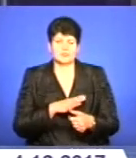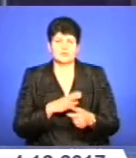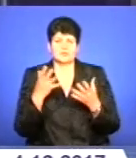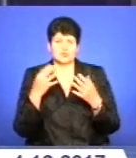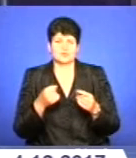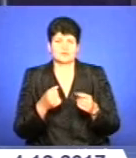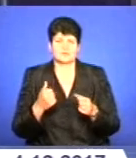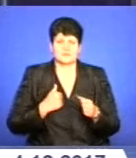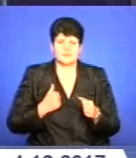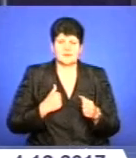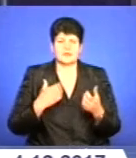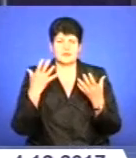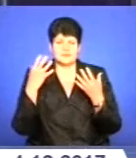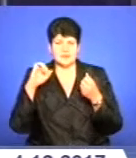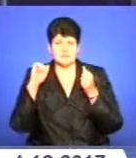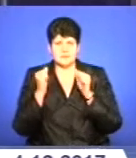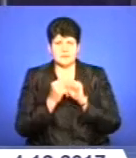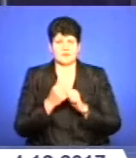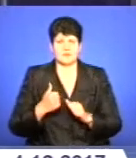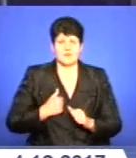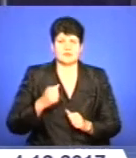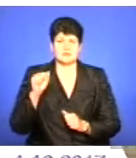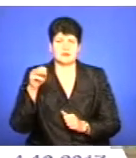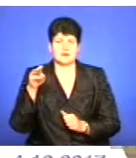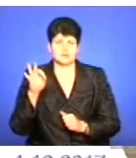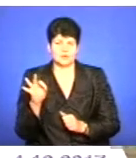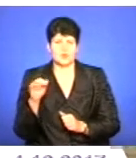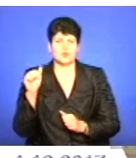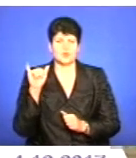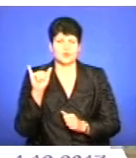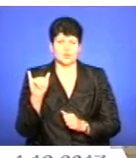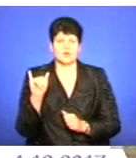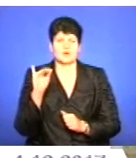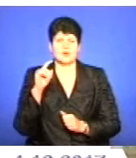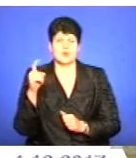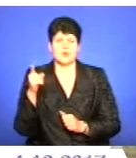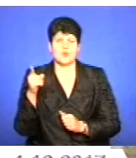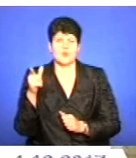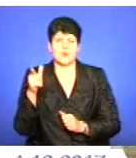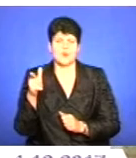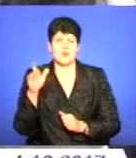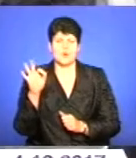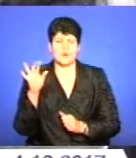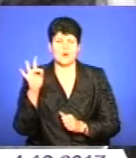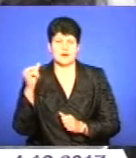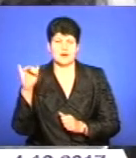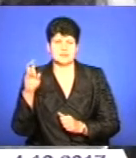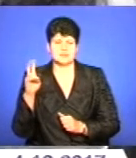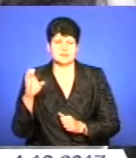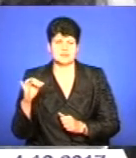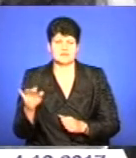Сил України та пам'яті воїна АТО Юрія Горайського. Юрій Горайський зі Збаража загинув 4